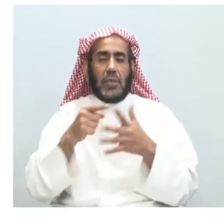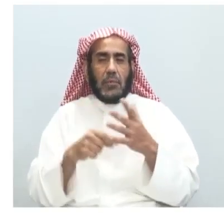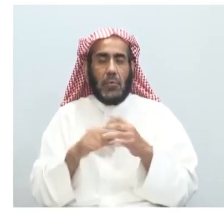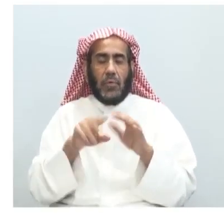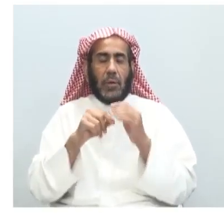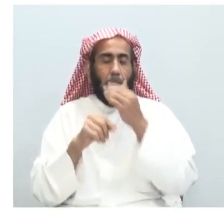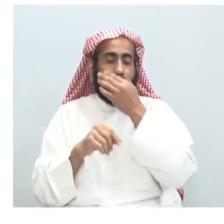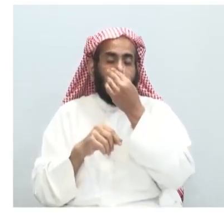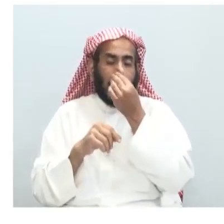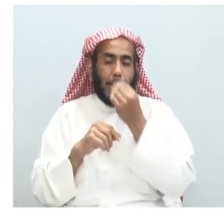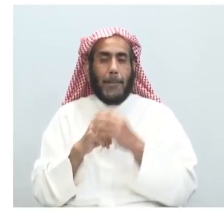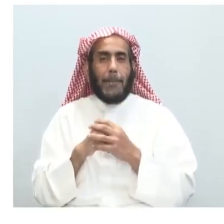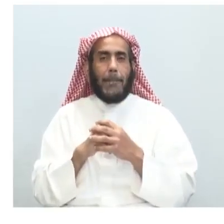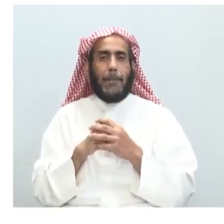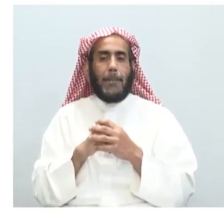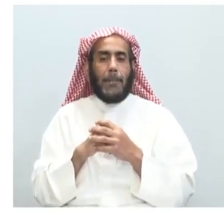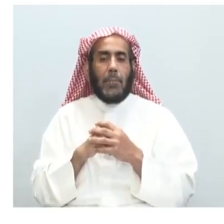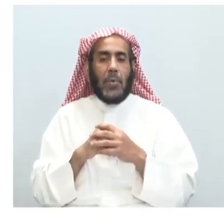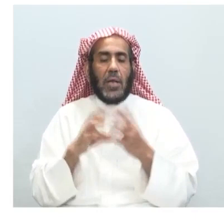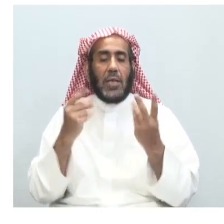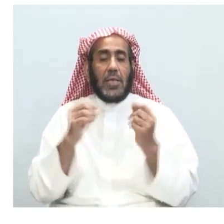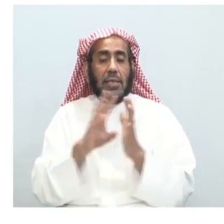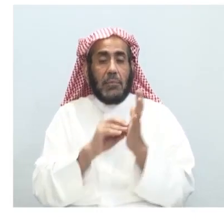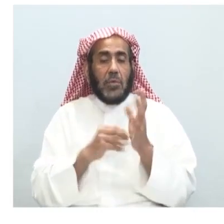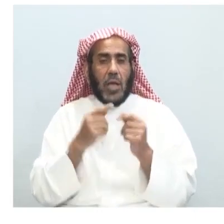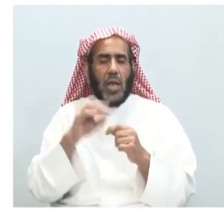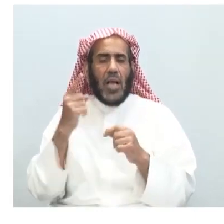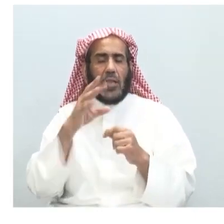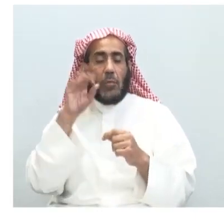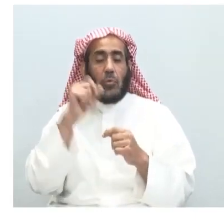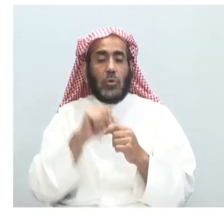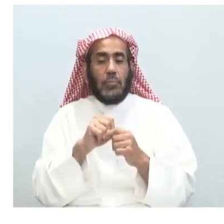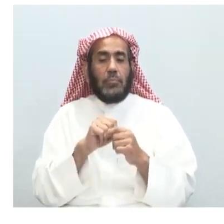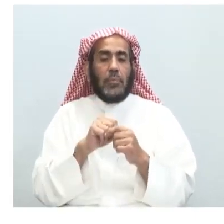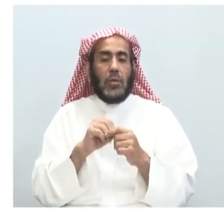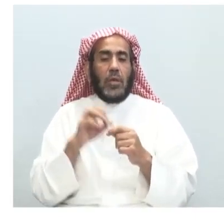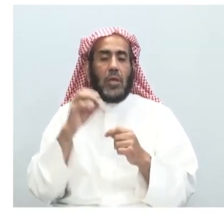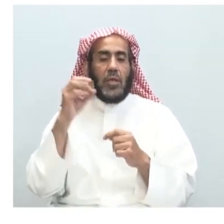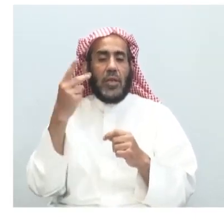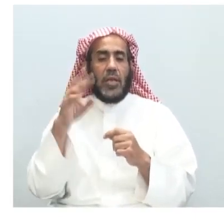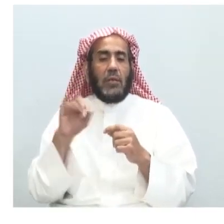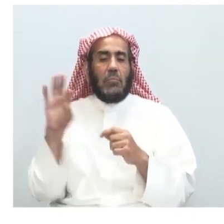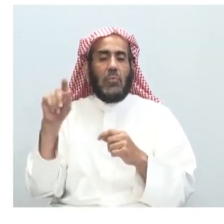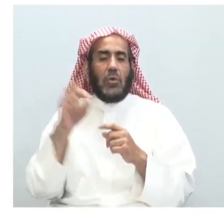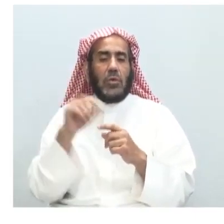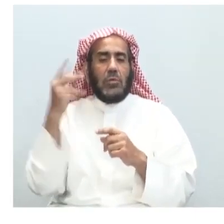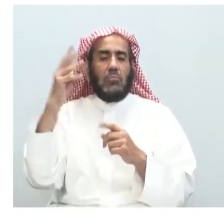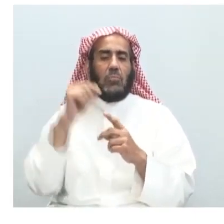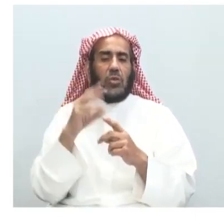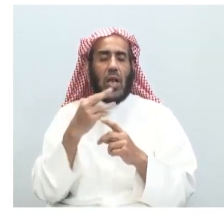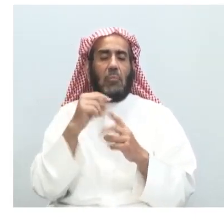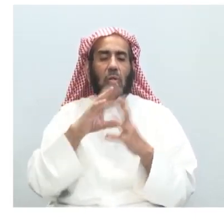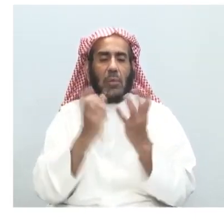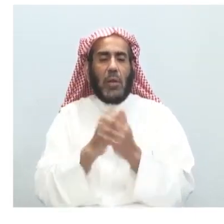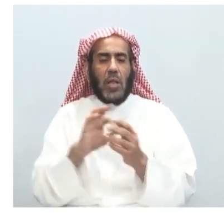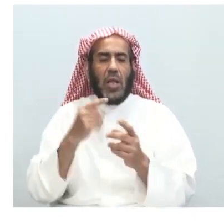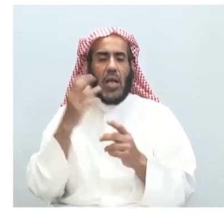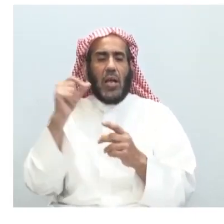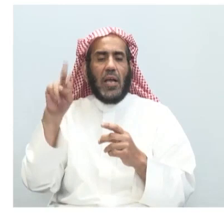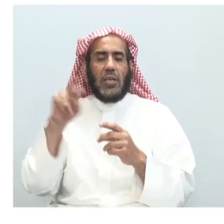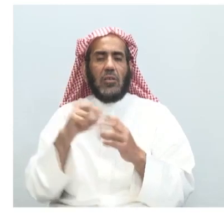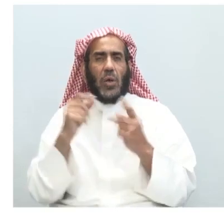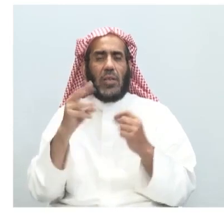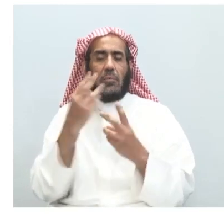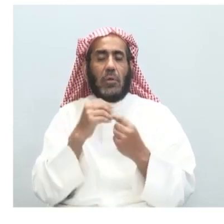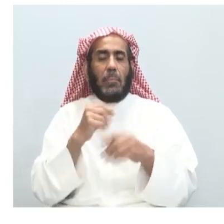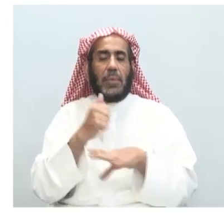الفراغي طب اذا كان لاحد الكربوهيدرات اثنين اس اين متشكل محتمل حيث ان تساوي عدد ذرات